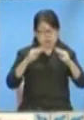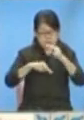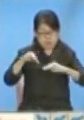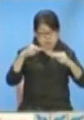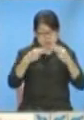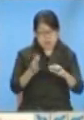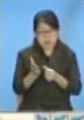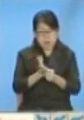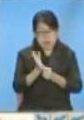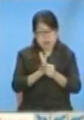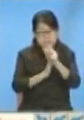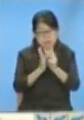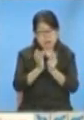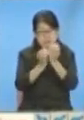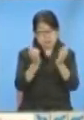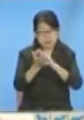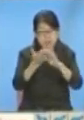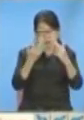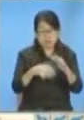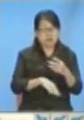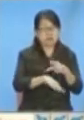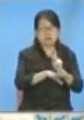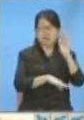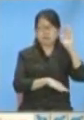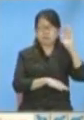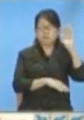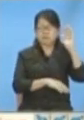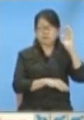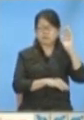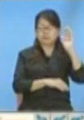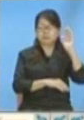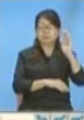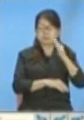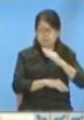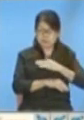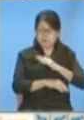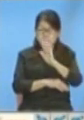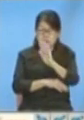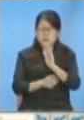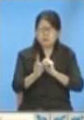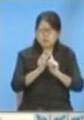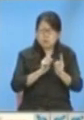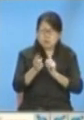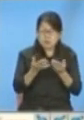นูญแก้ไขเสร็จแล้ว ท่านชินวรฮะผมหาลือประเด็นง่ายๆครับ